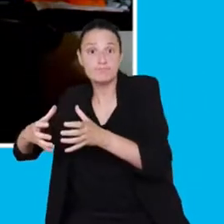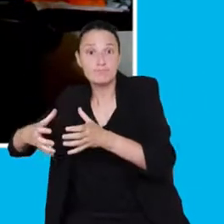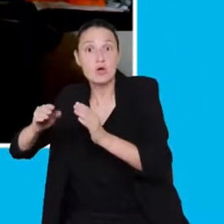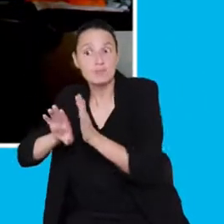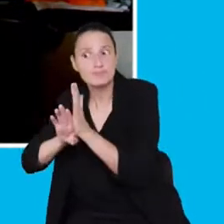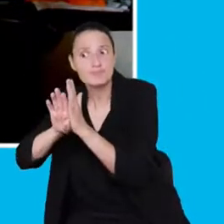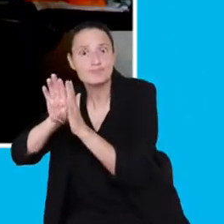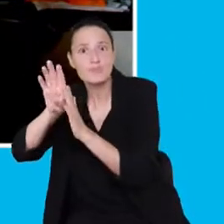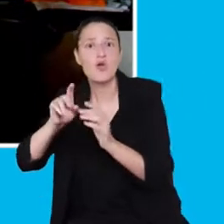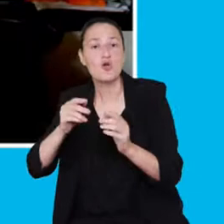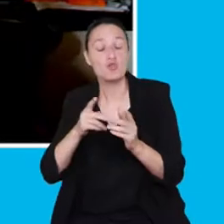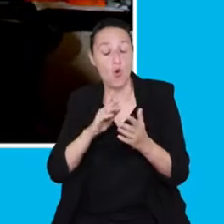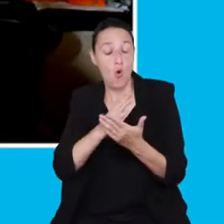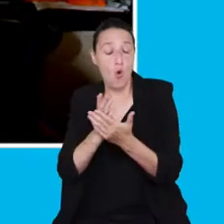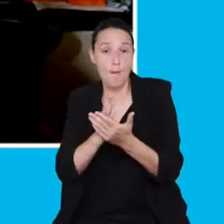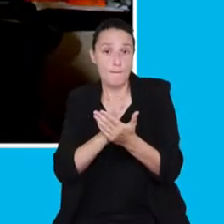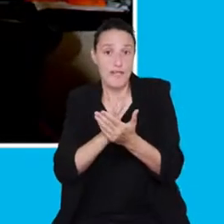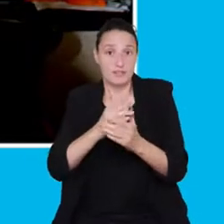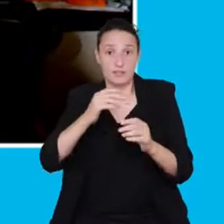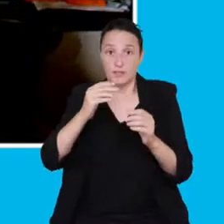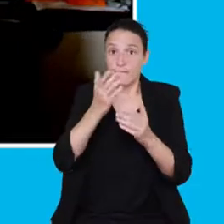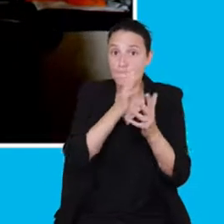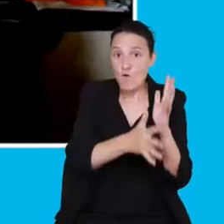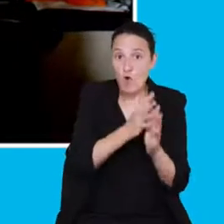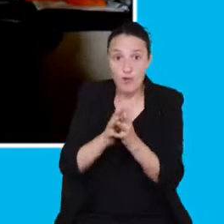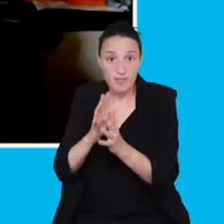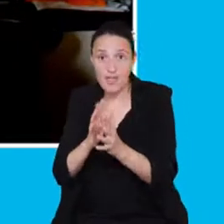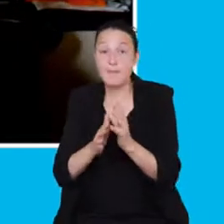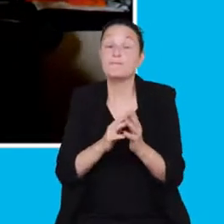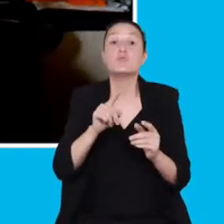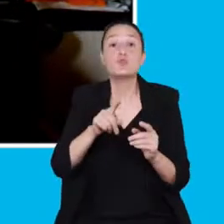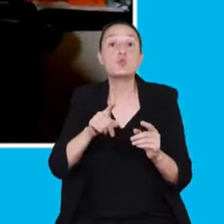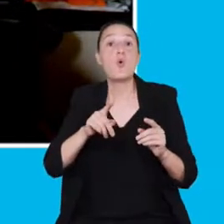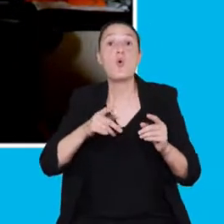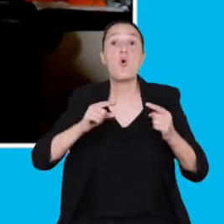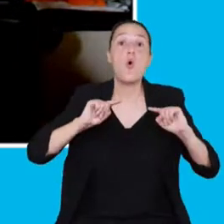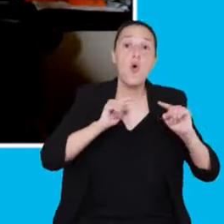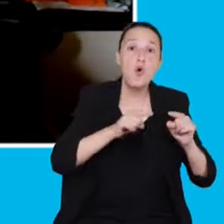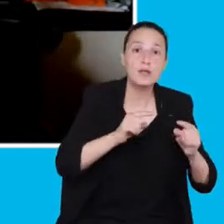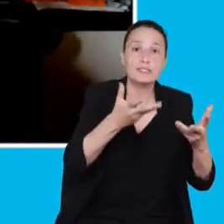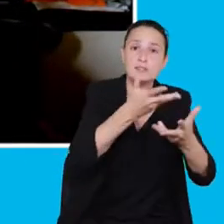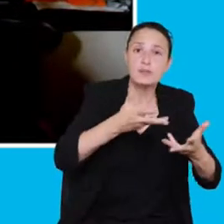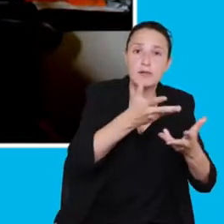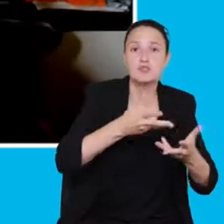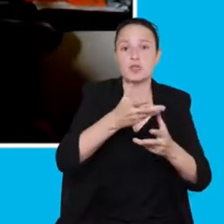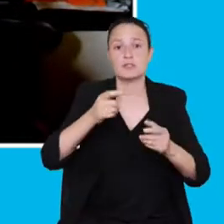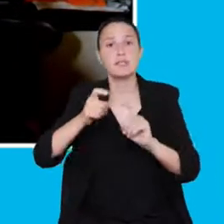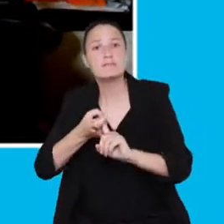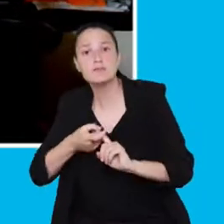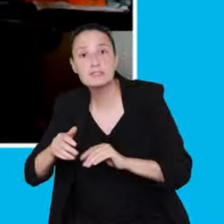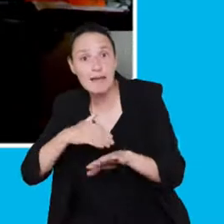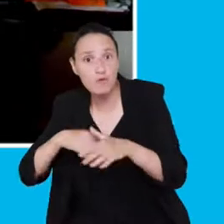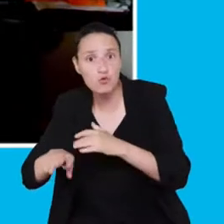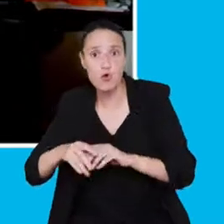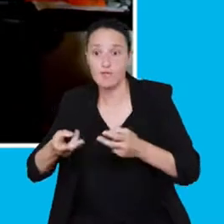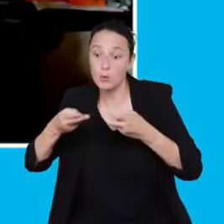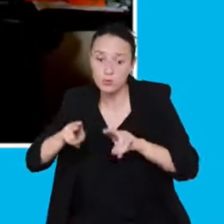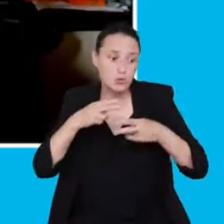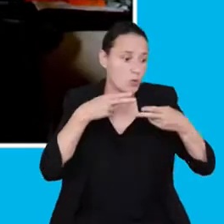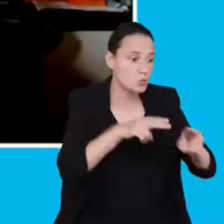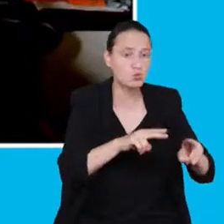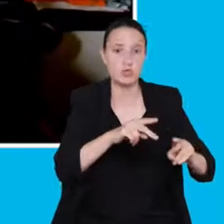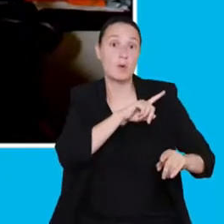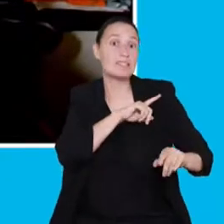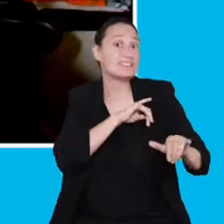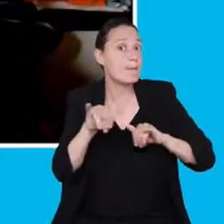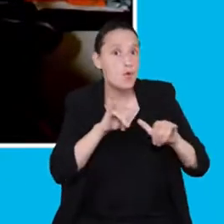okres międzywojenny poprzez udział w stowarzyszeniach społecznych, w związkach zawodowych, w